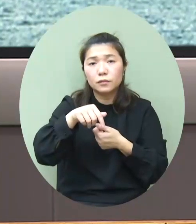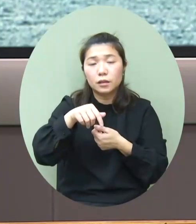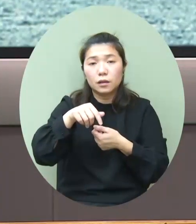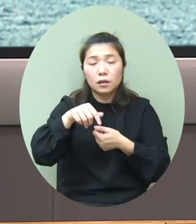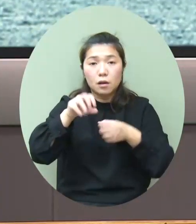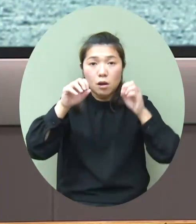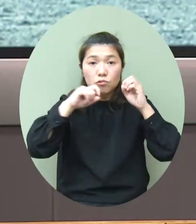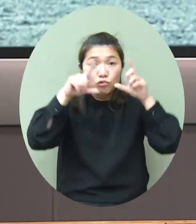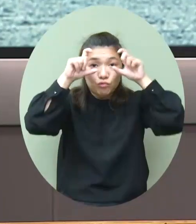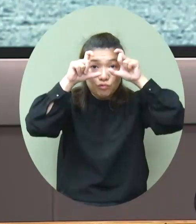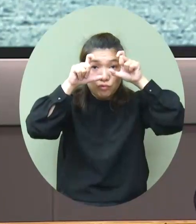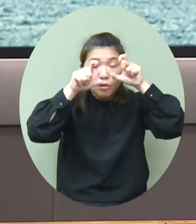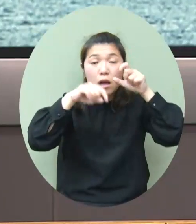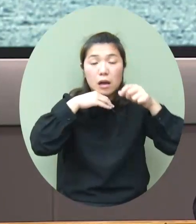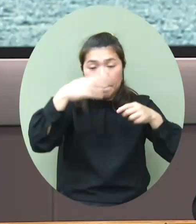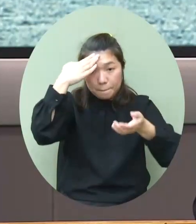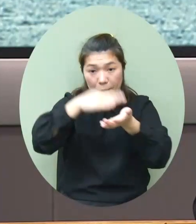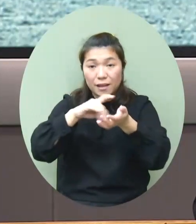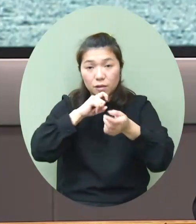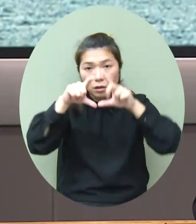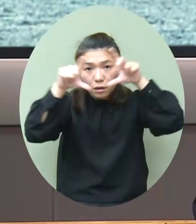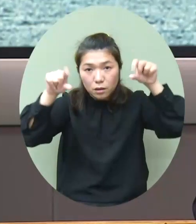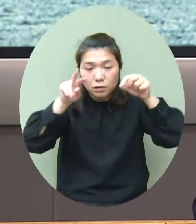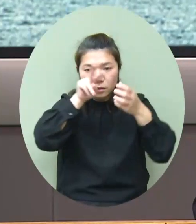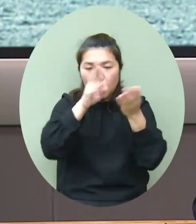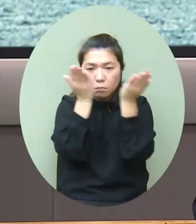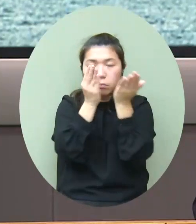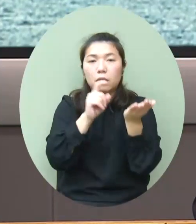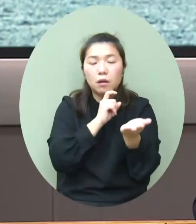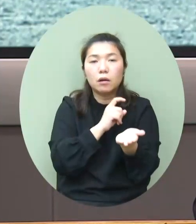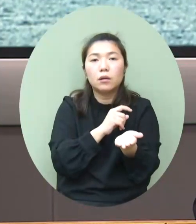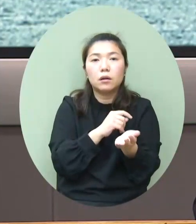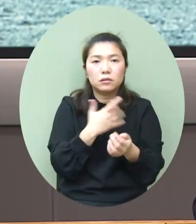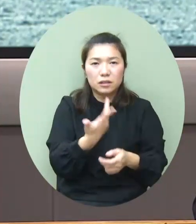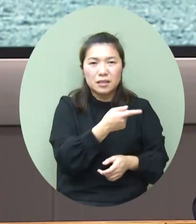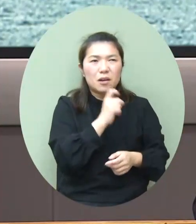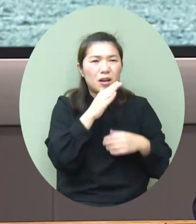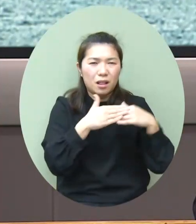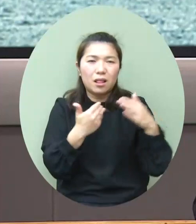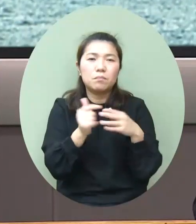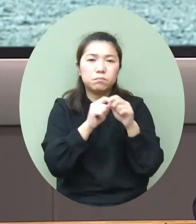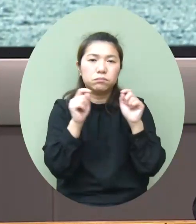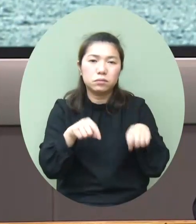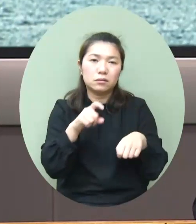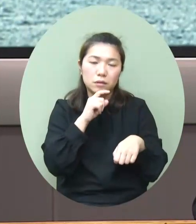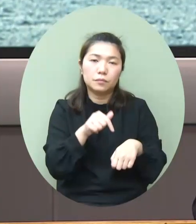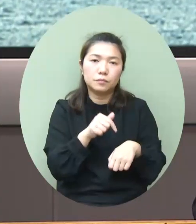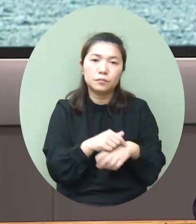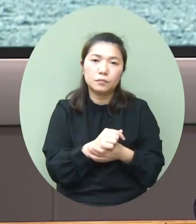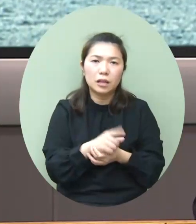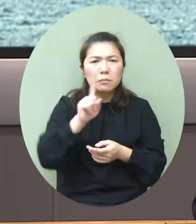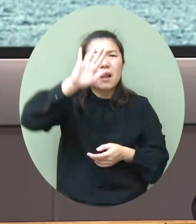们会做核证，同时也要求他们把阳性的照片上存给我